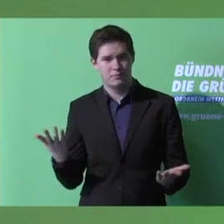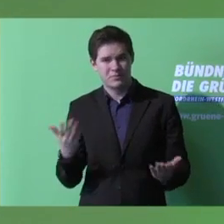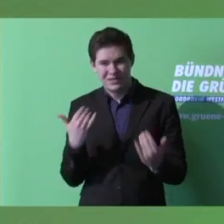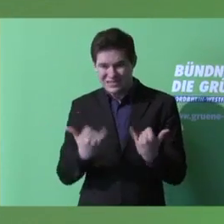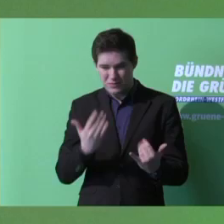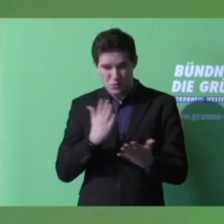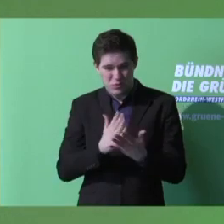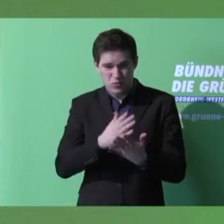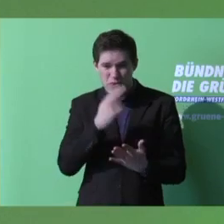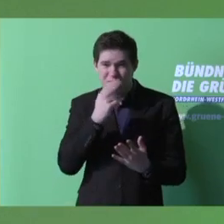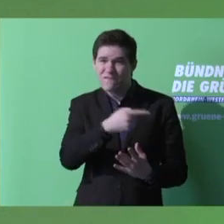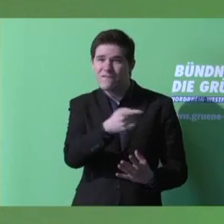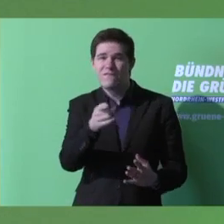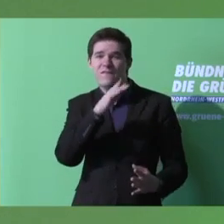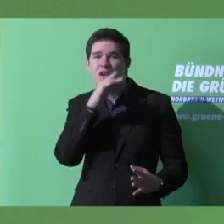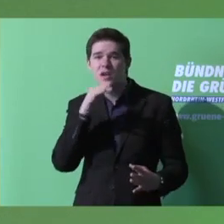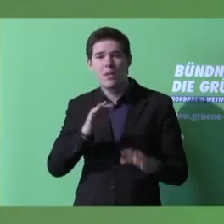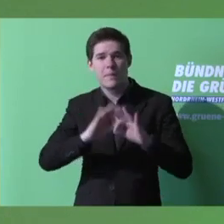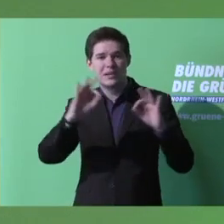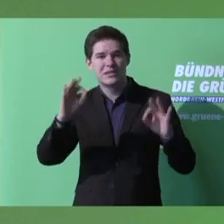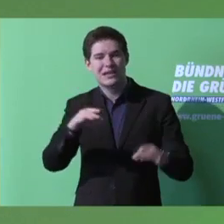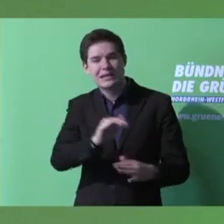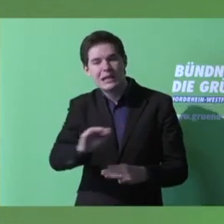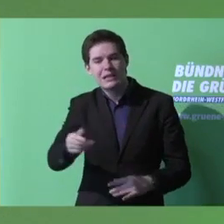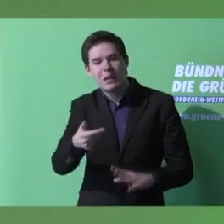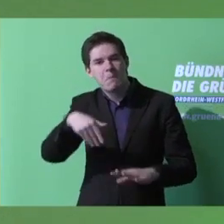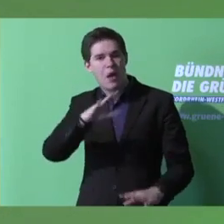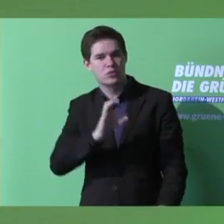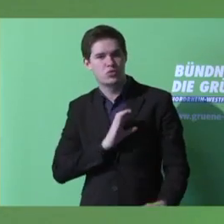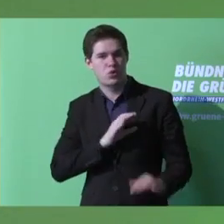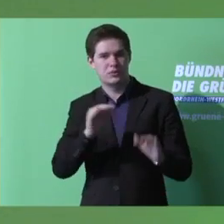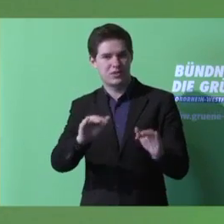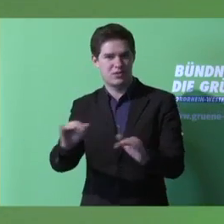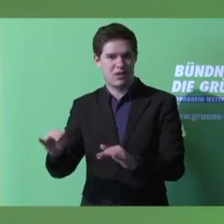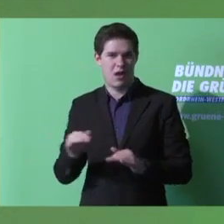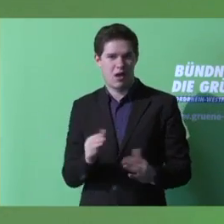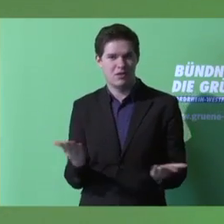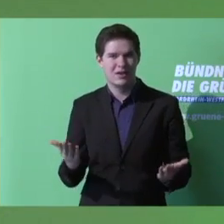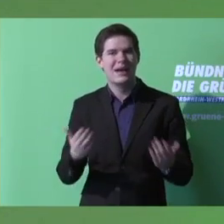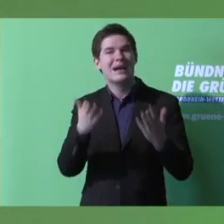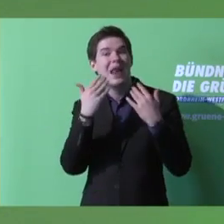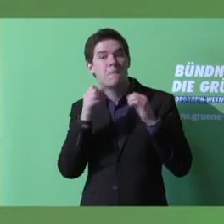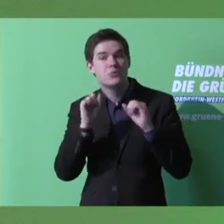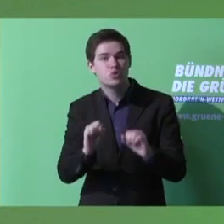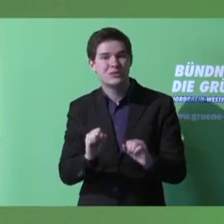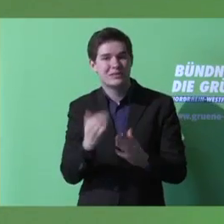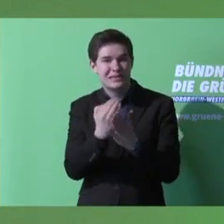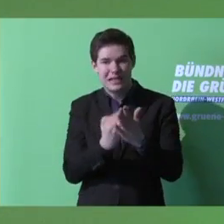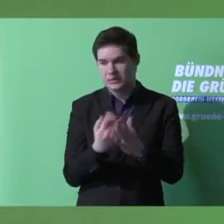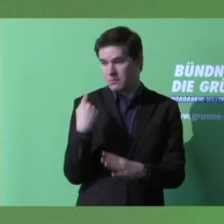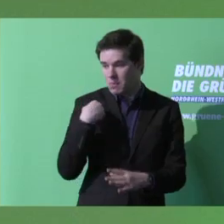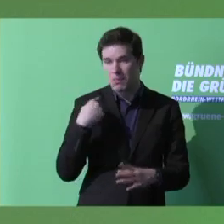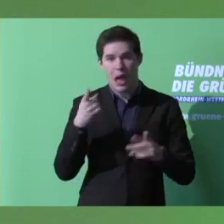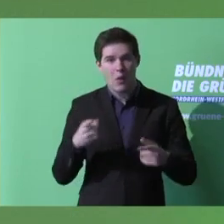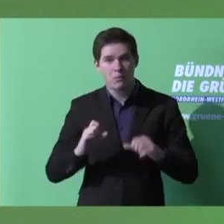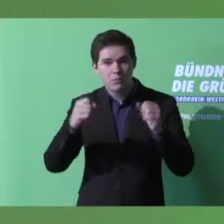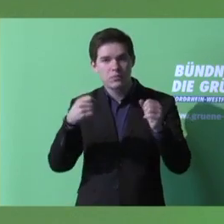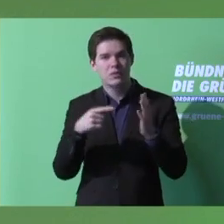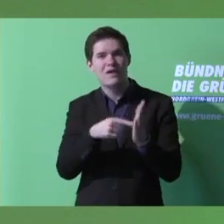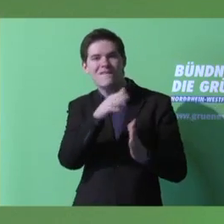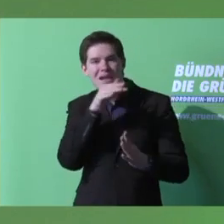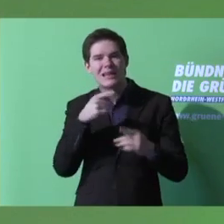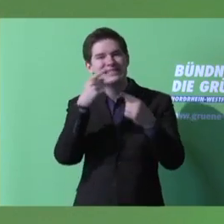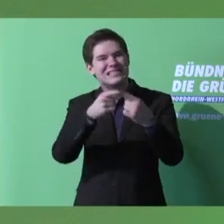mehr Chancengerechtigkeit für die Kinder. Das erste Klimaschutzgesetz mit verbindlichen Zielen,